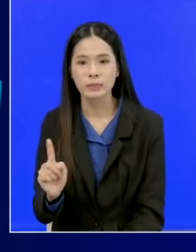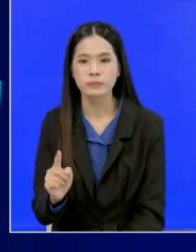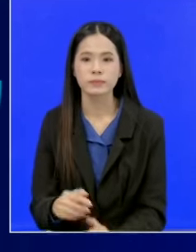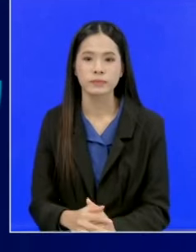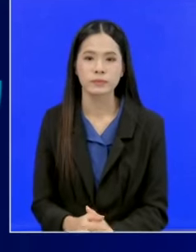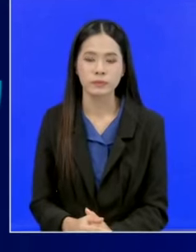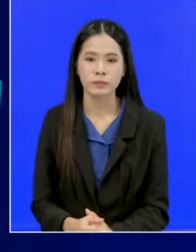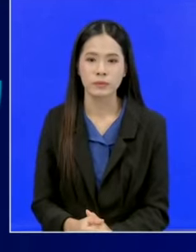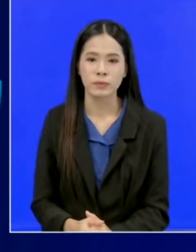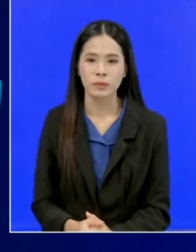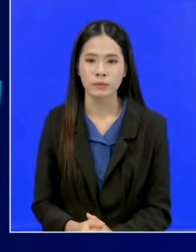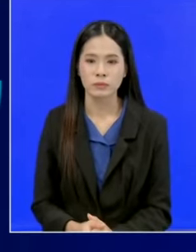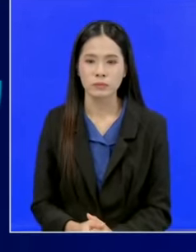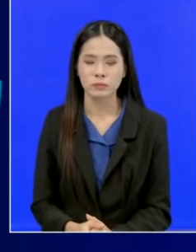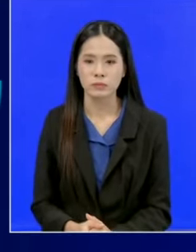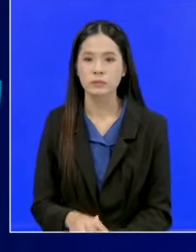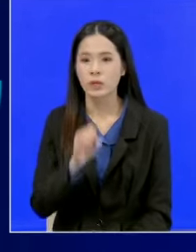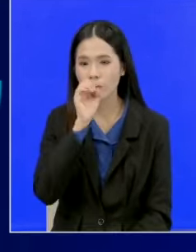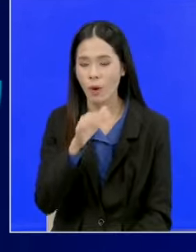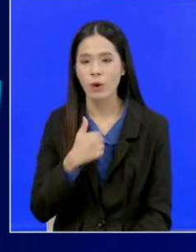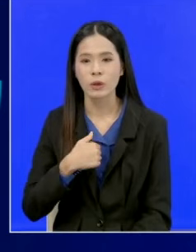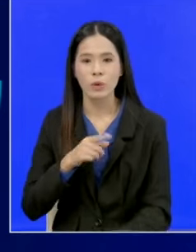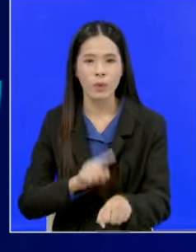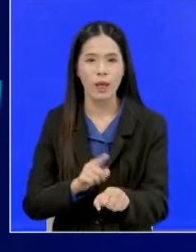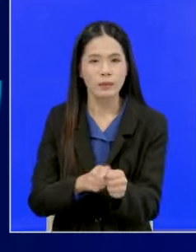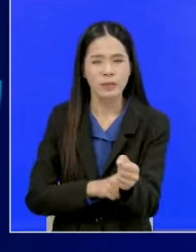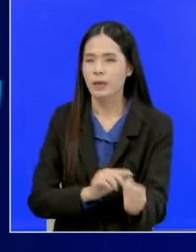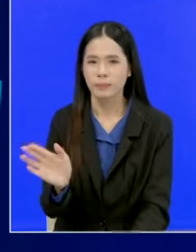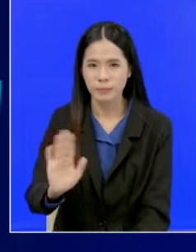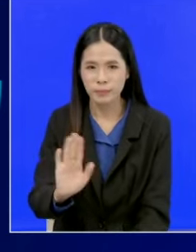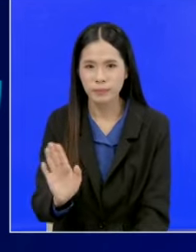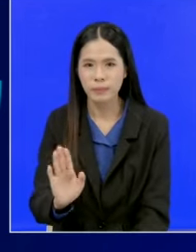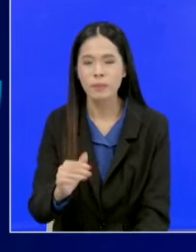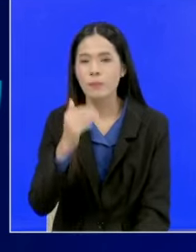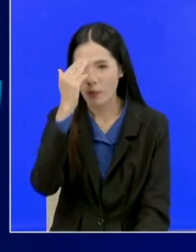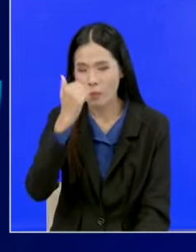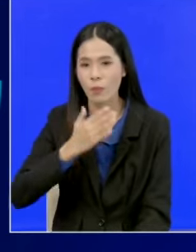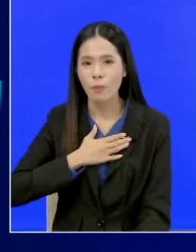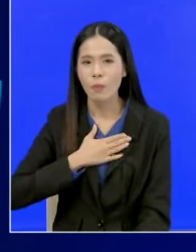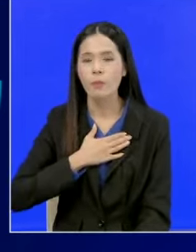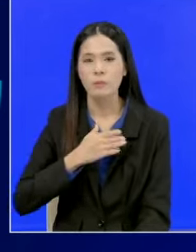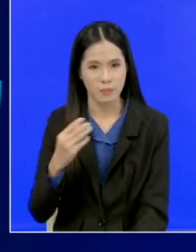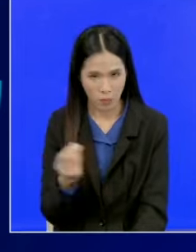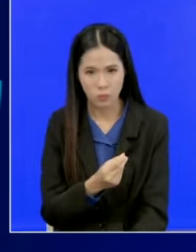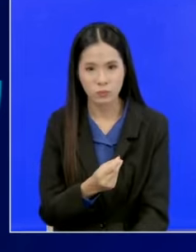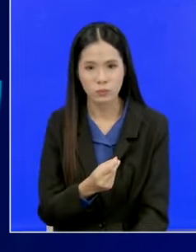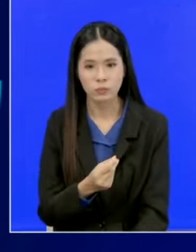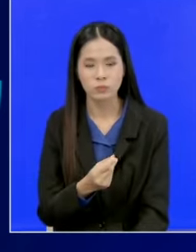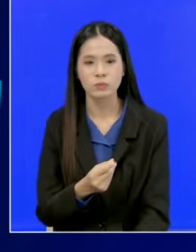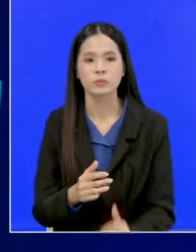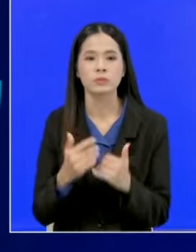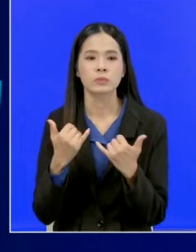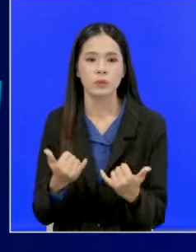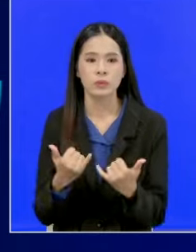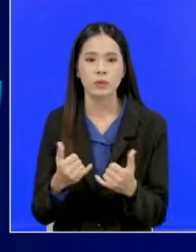ครับเพราะฉะนั้นเนี่ยนะครับบอกเลยว่าไม่ได้เนิ่นช้านะครับของผมกล้าพูดเลยว่าถือว่าเร็ว แล้วก็ตอนนี้